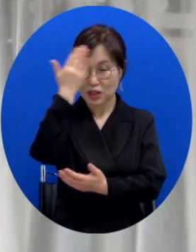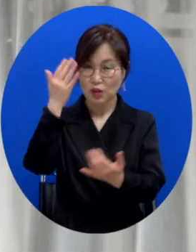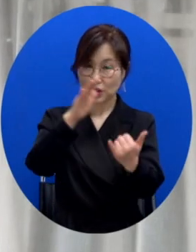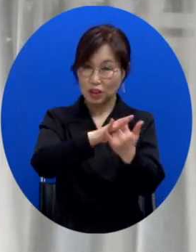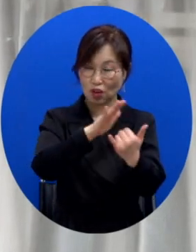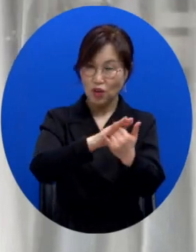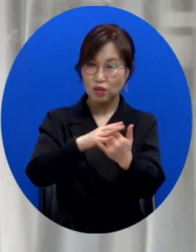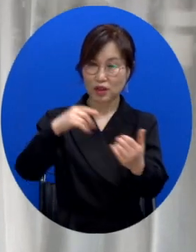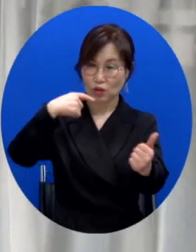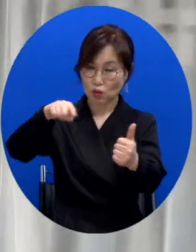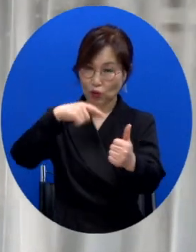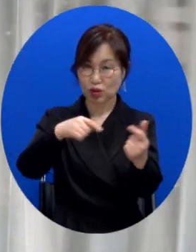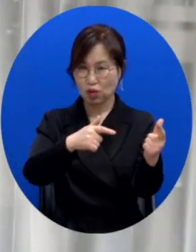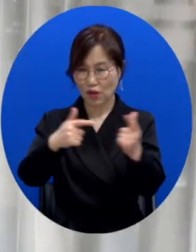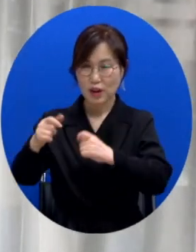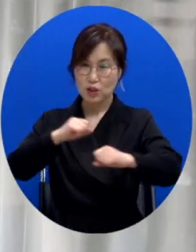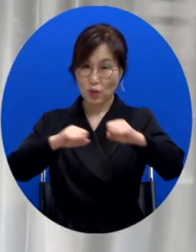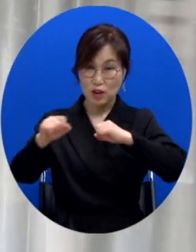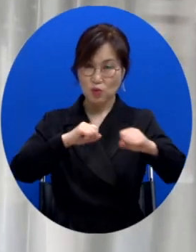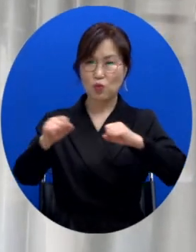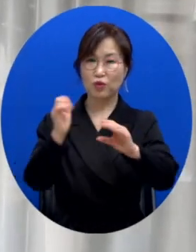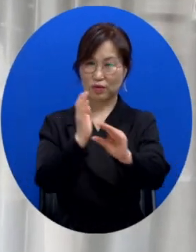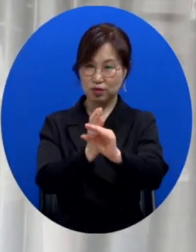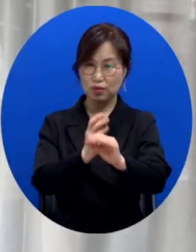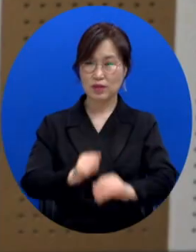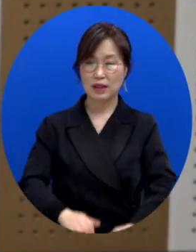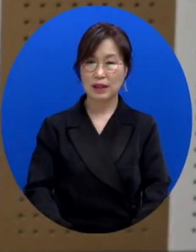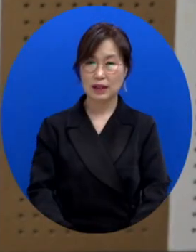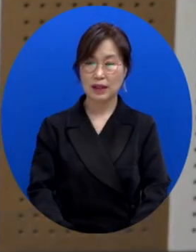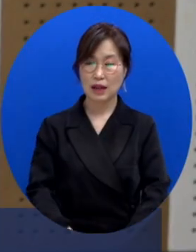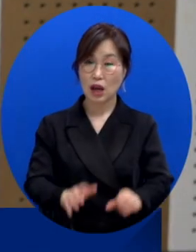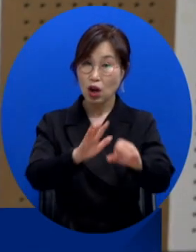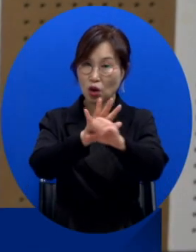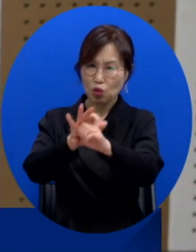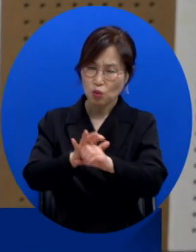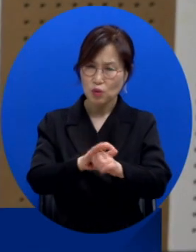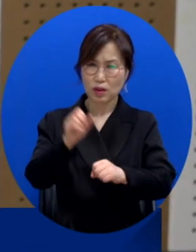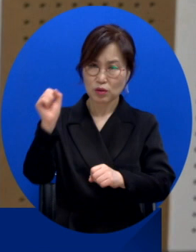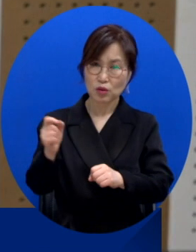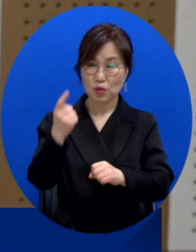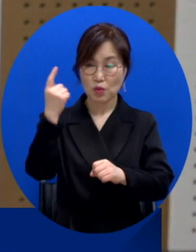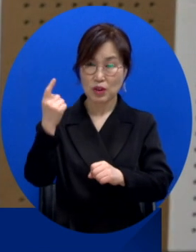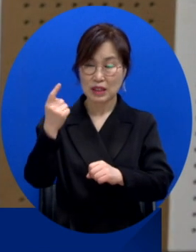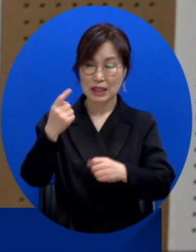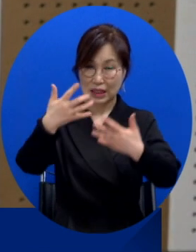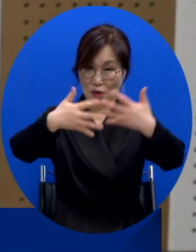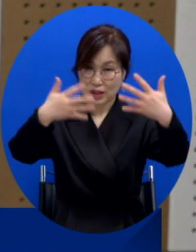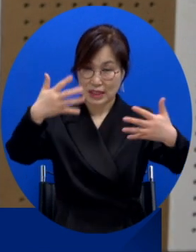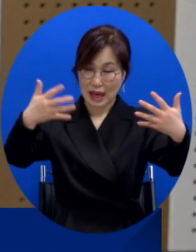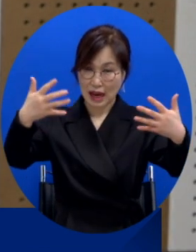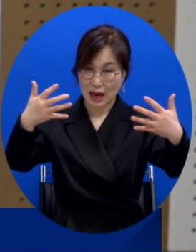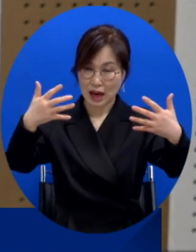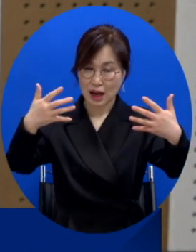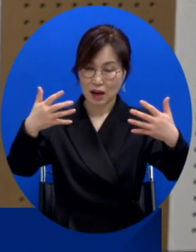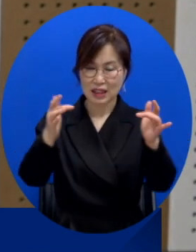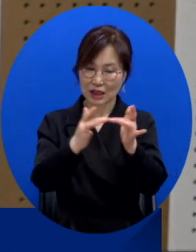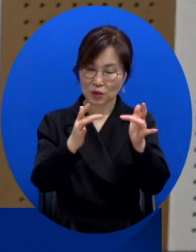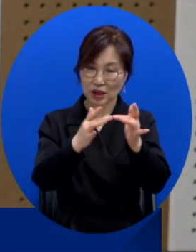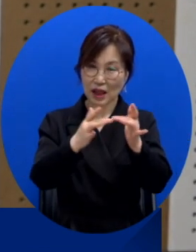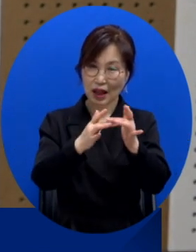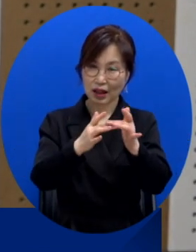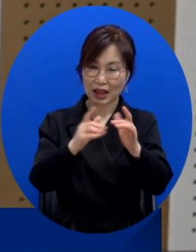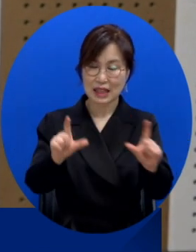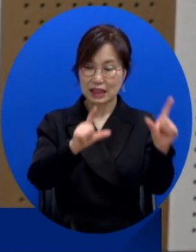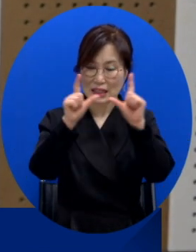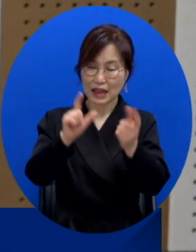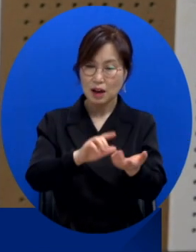아카데미 사역 등 다양한 활동을 이어가고 있습니다. 코로나 바이러스로 인하여 비대면으로 삶의 방식이